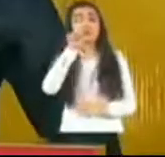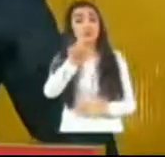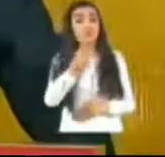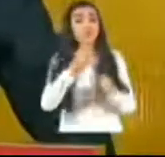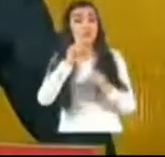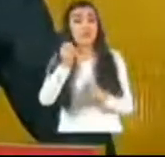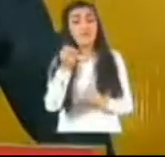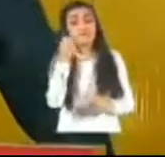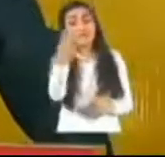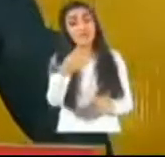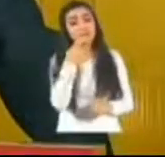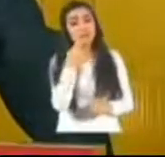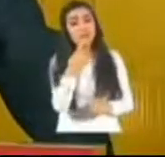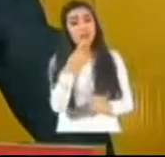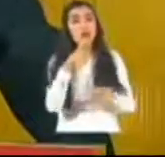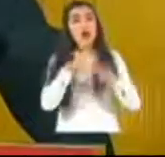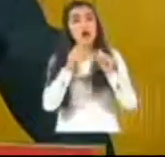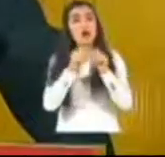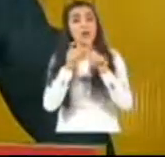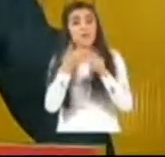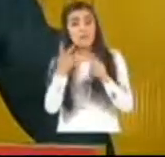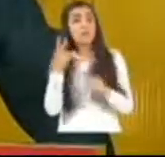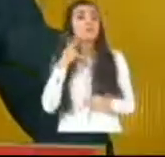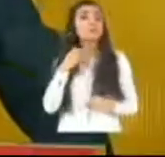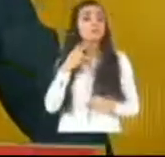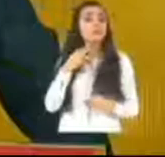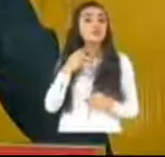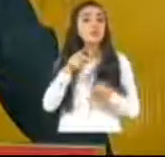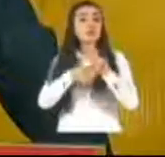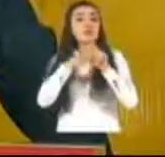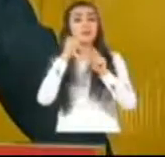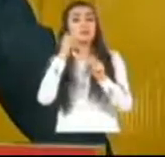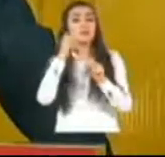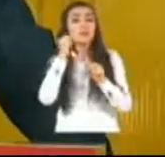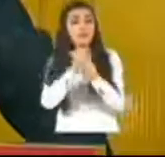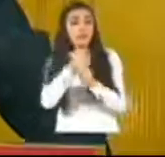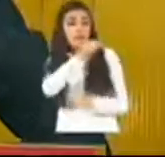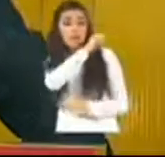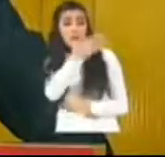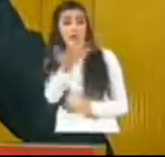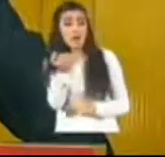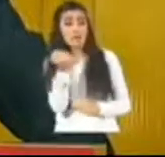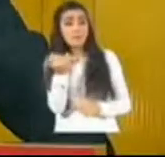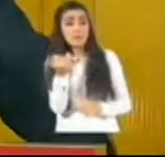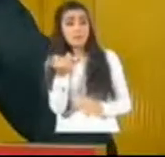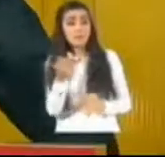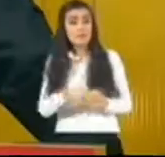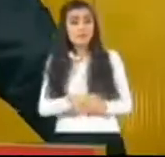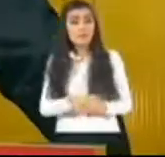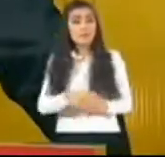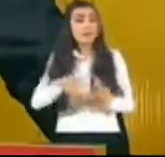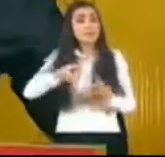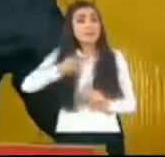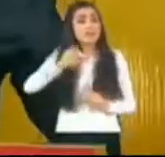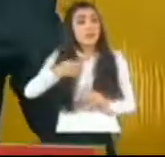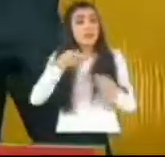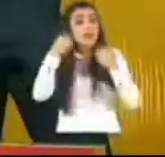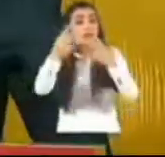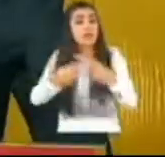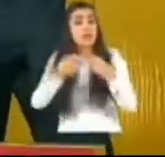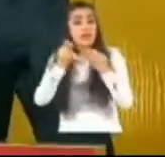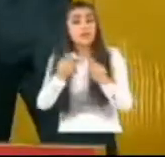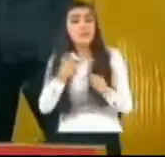cevabı verilsin. ABD ile Rusya YPG'yi arkalarına almakla, silahla